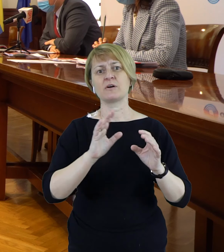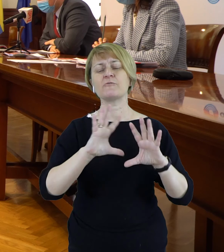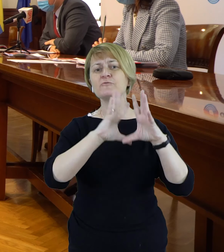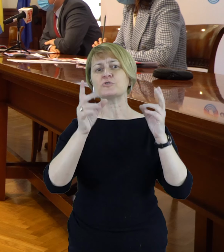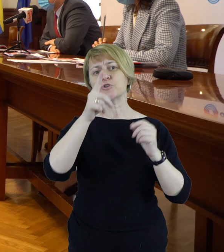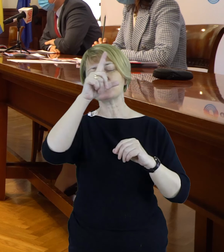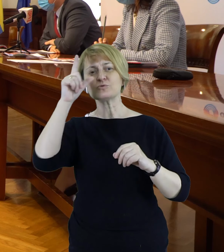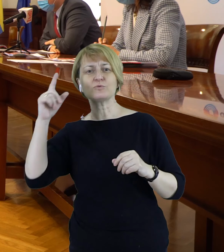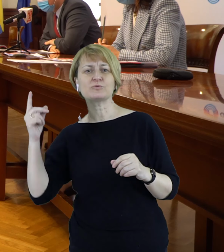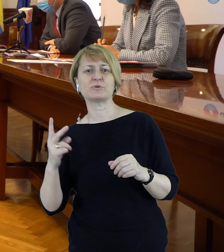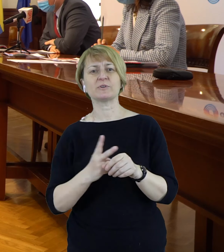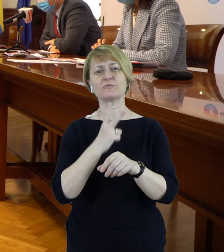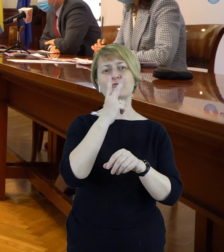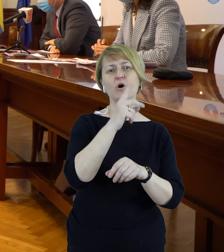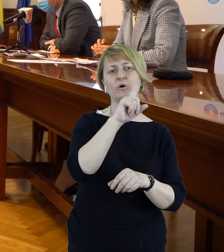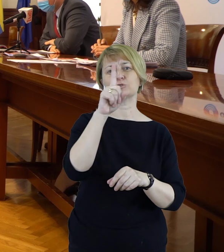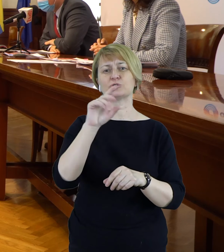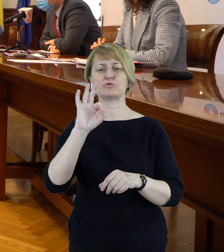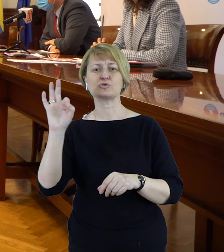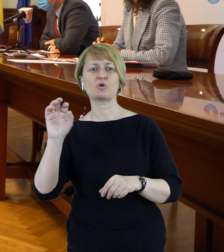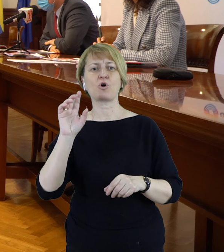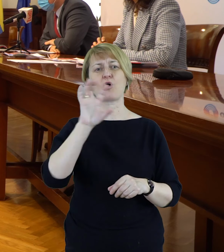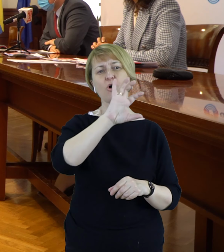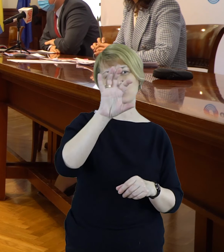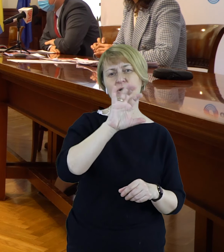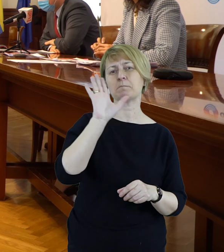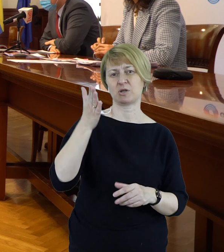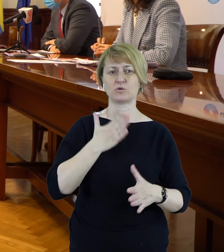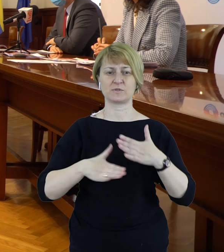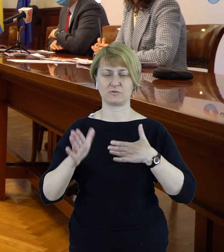będą odwiedzać i Opolski Ogród Zoologiczny,